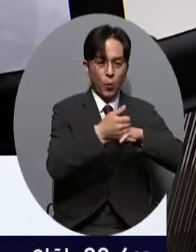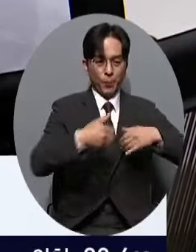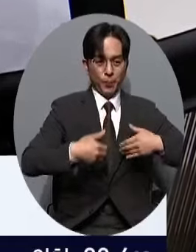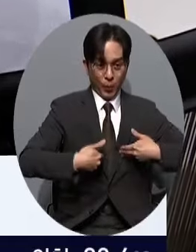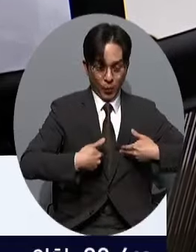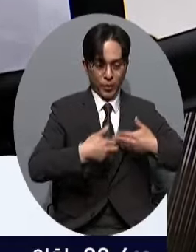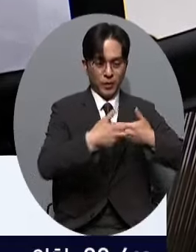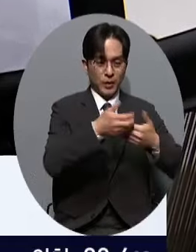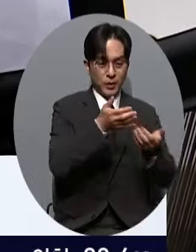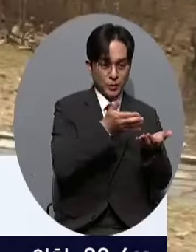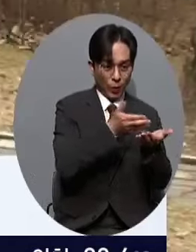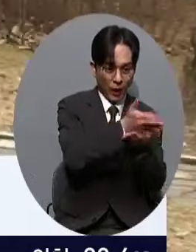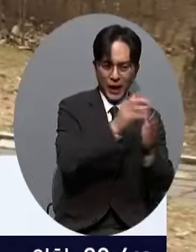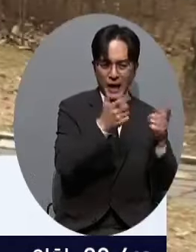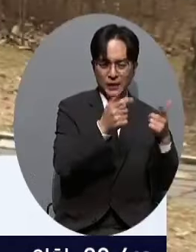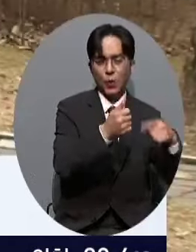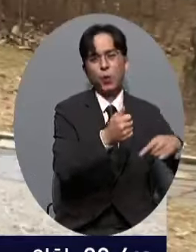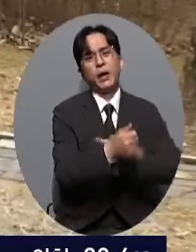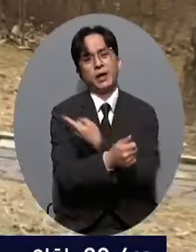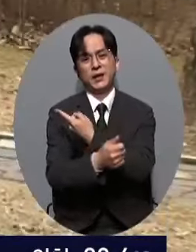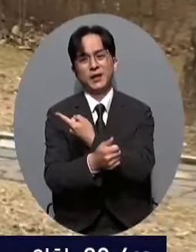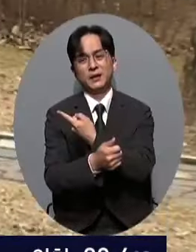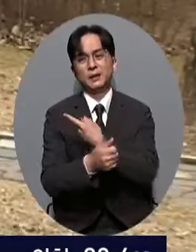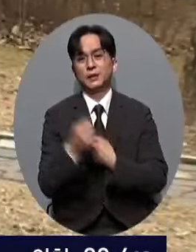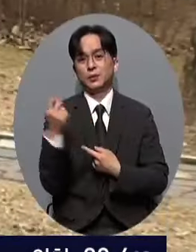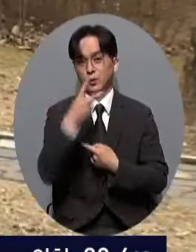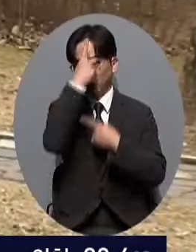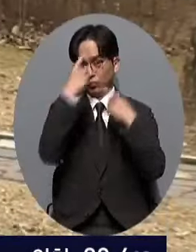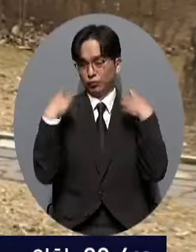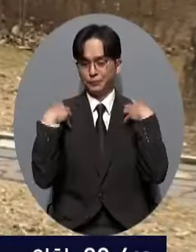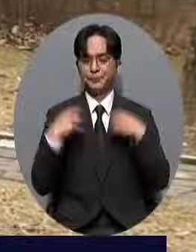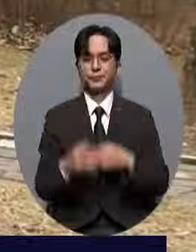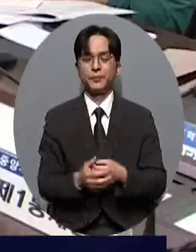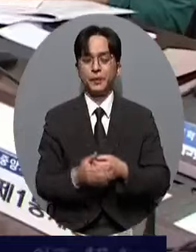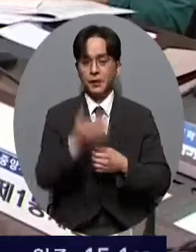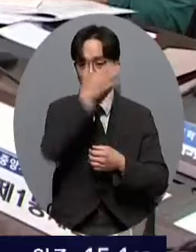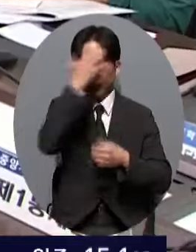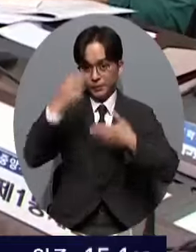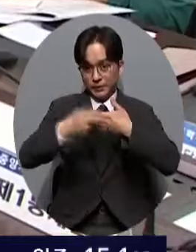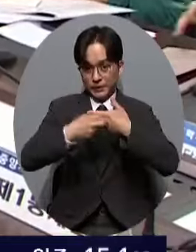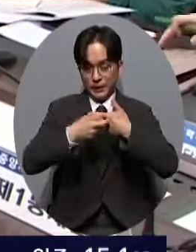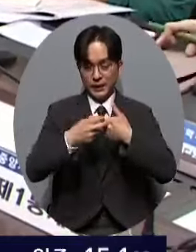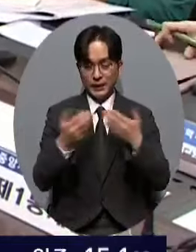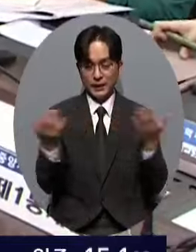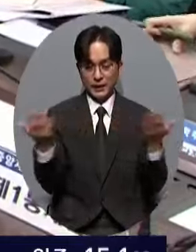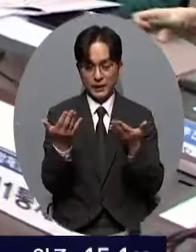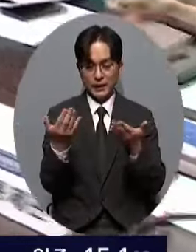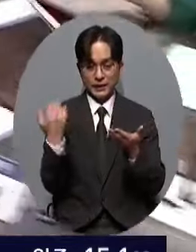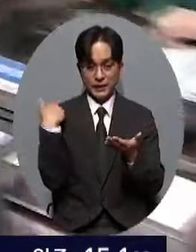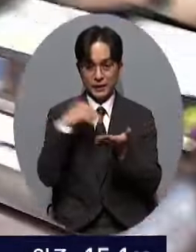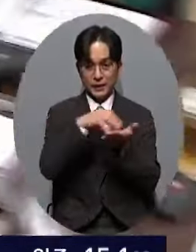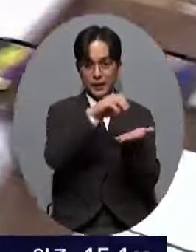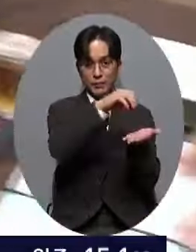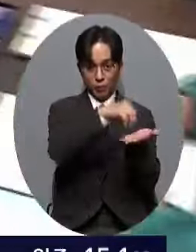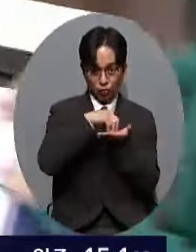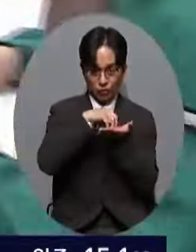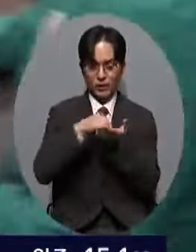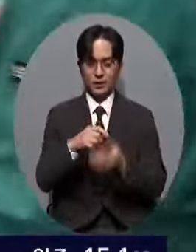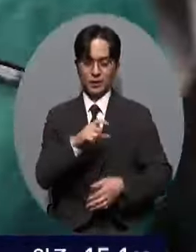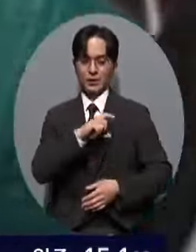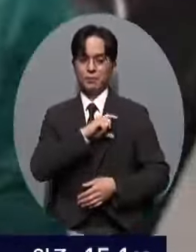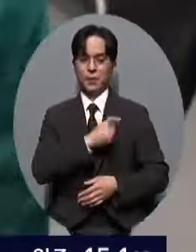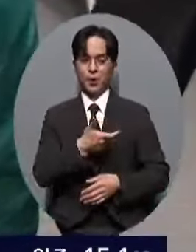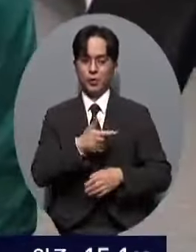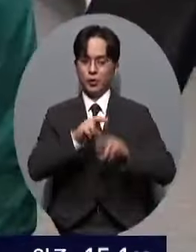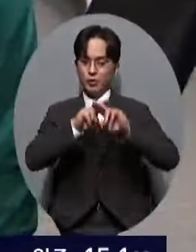진료과 의료진입니다. 정부는 또 전공의 복귀 시 면허 정지 등 관련 처분을 유예 또는 면제하는